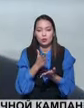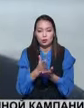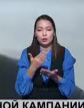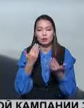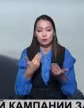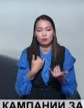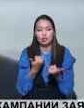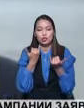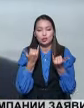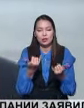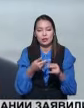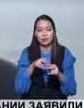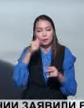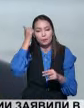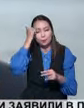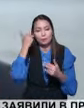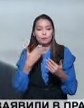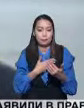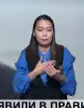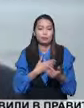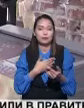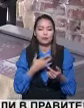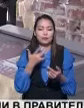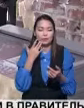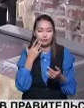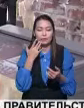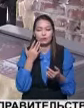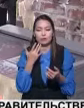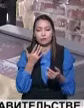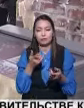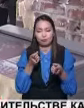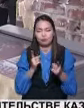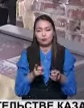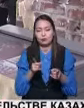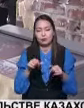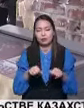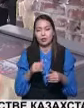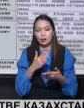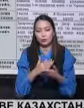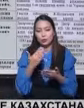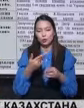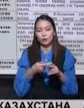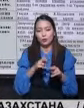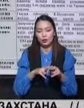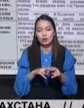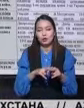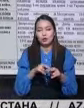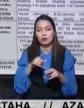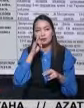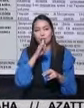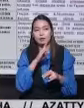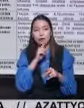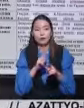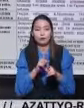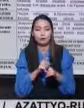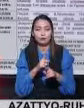чтим эту память и мы на стороне правды. Напомню, в Великой Отечественной войне участвовали больше 1 200 000 казахстанцев. Боевыми